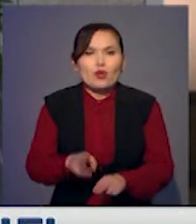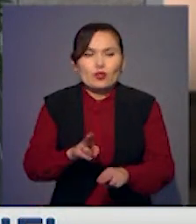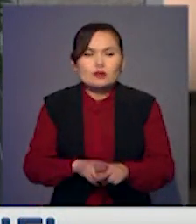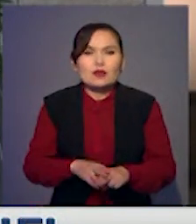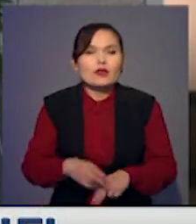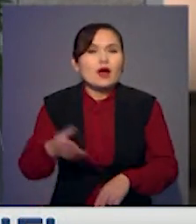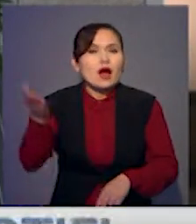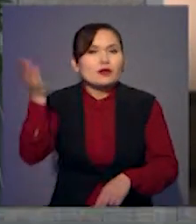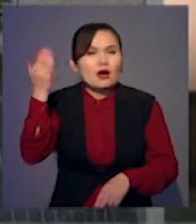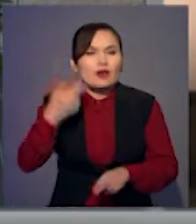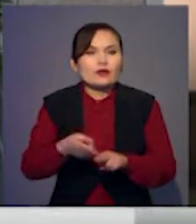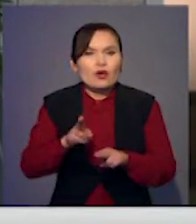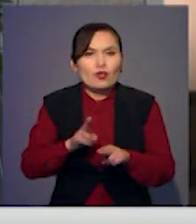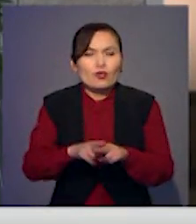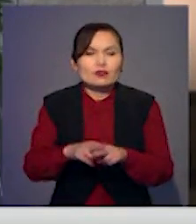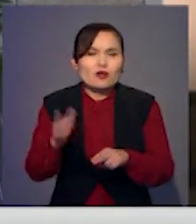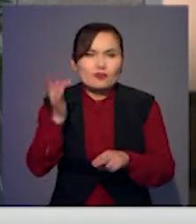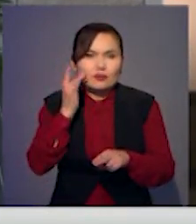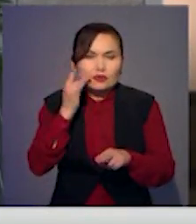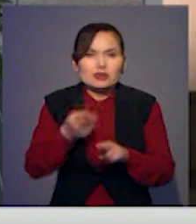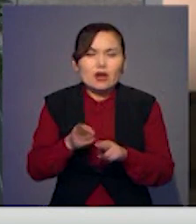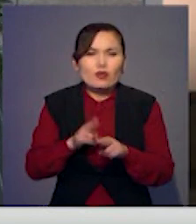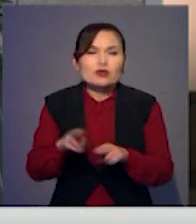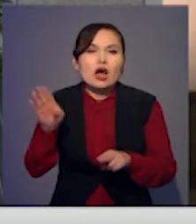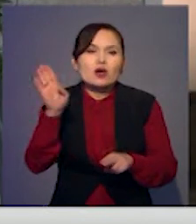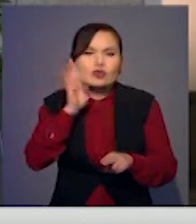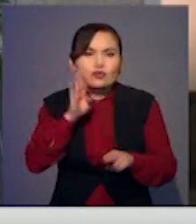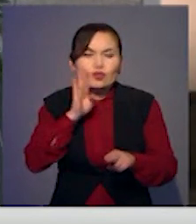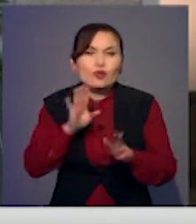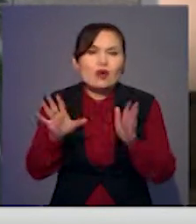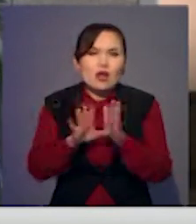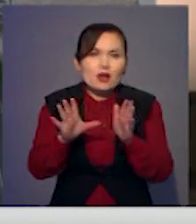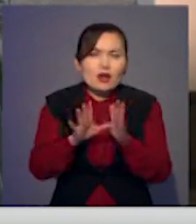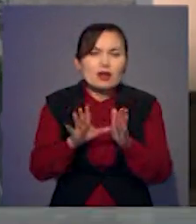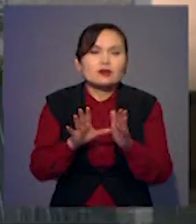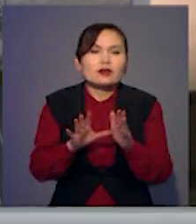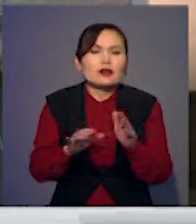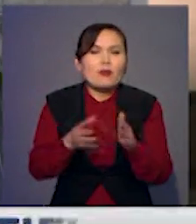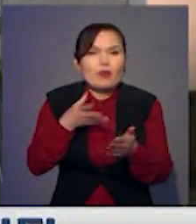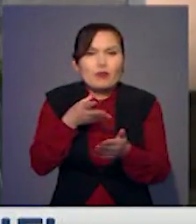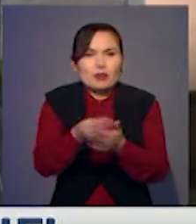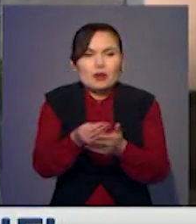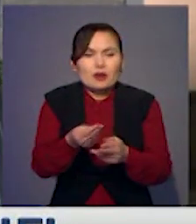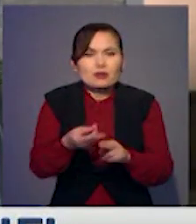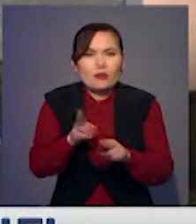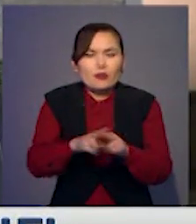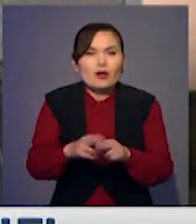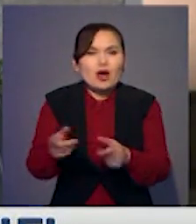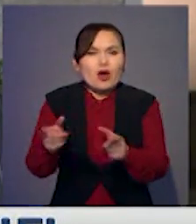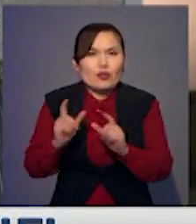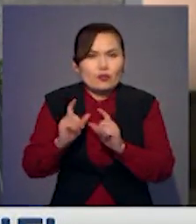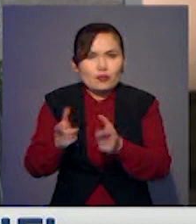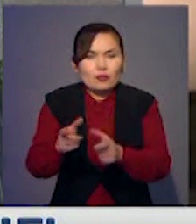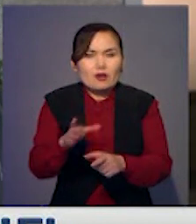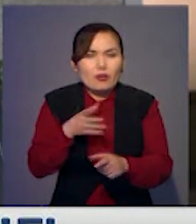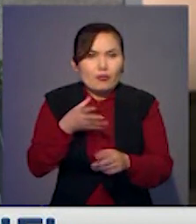біздер әр түрлі түбітектермен келдік, қызмет берушілермен айтысып келдік, соттасып келдік. Осын бәр енді бұдан бұдай жойлатын